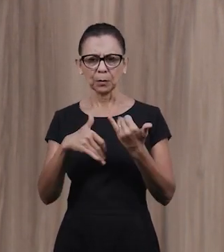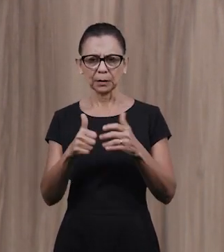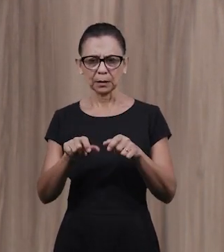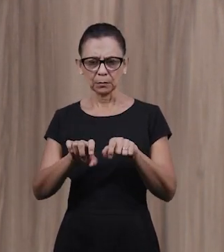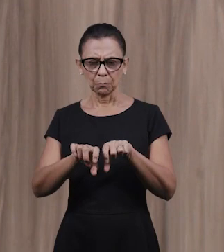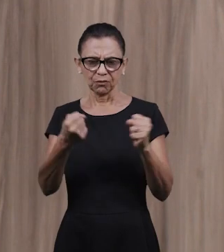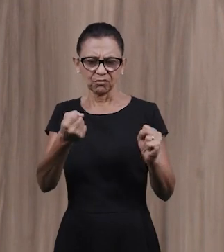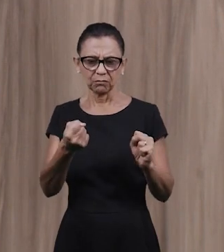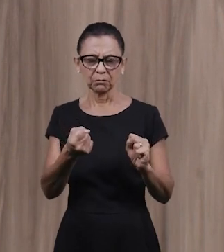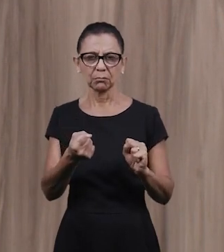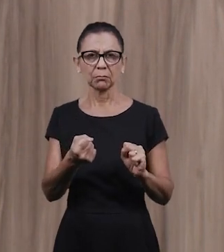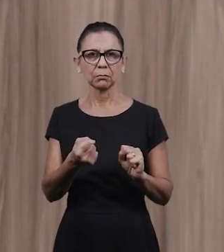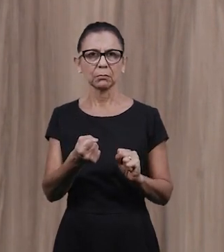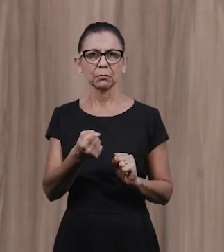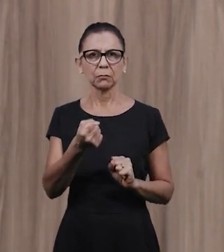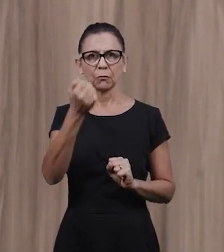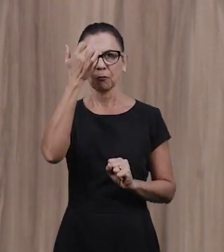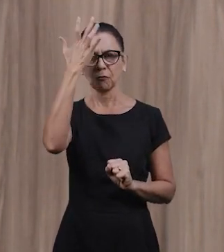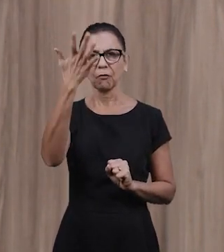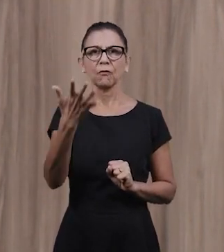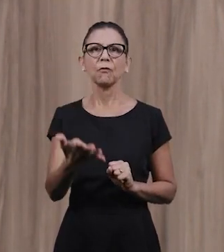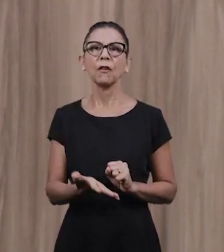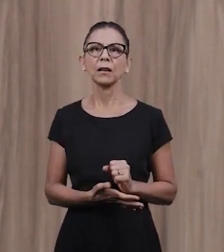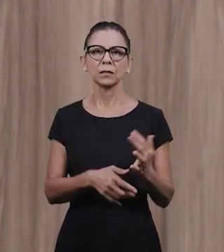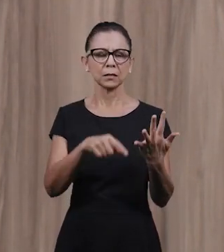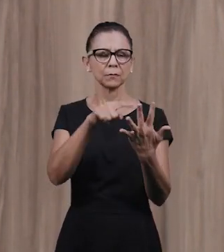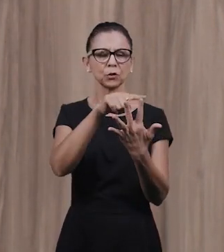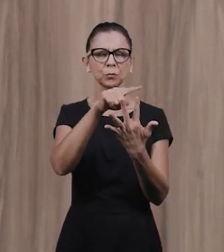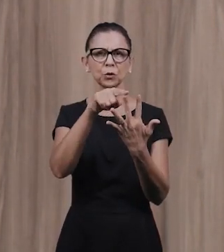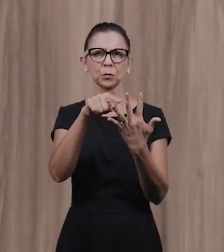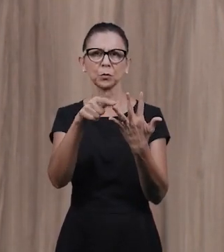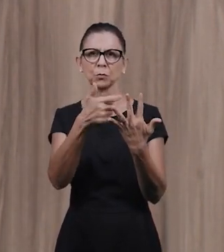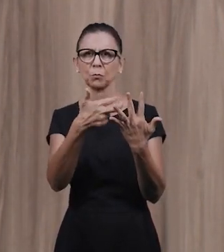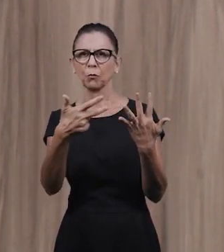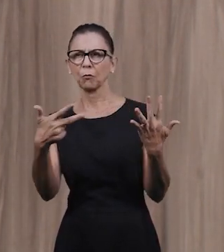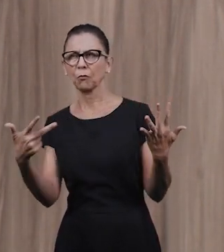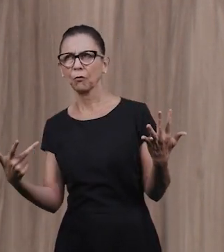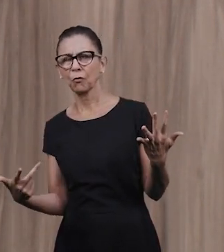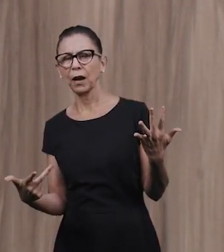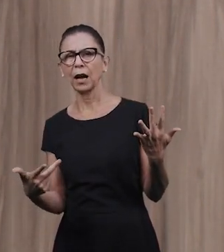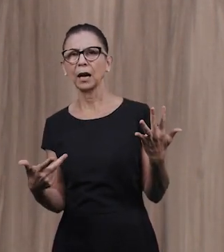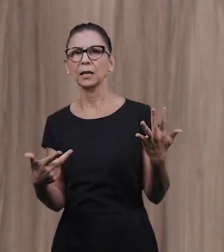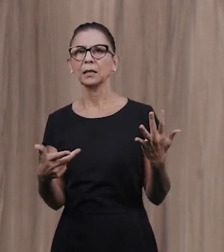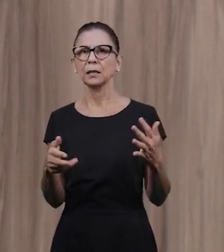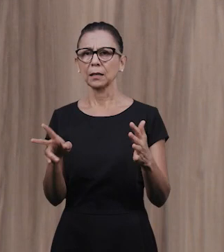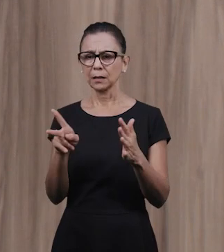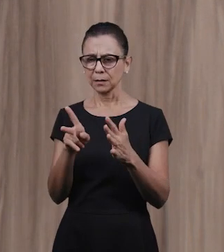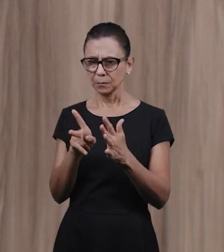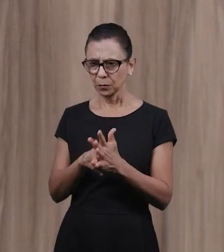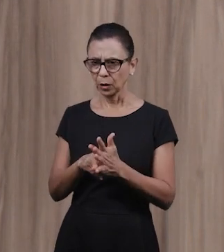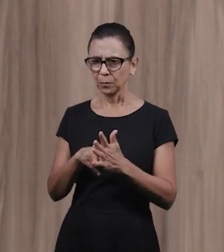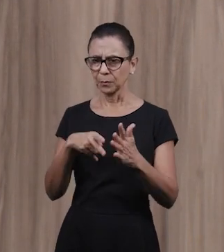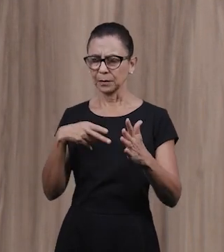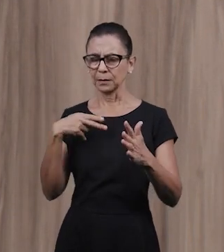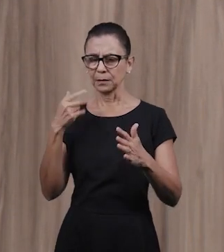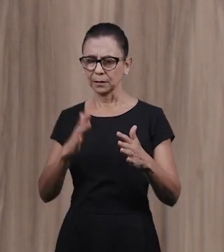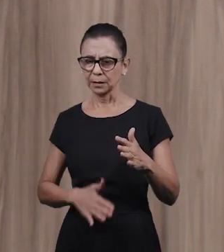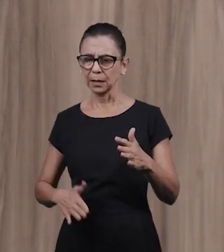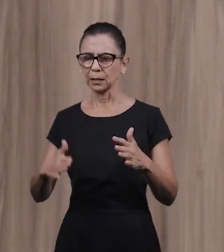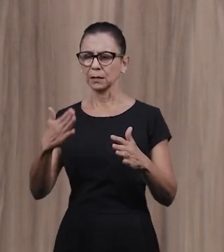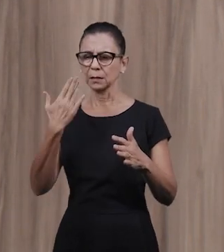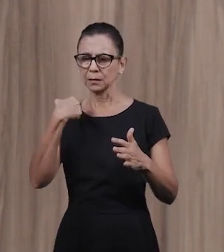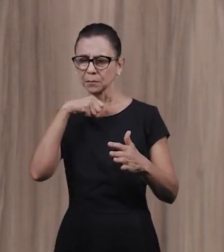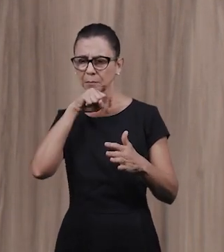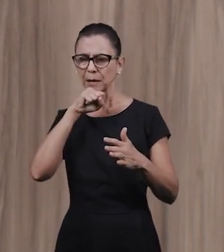casser avec facilité. Aussi, elle doit être de types différents. Jouets produits par des enfants et